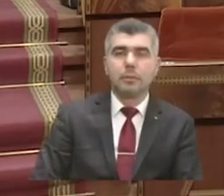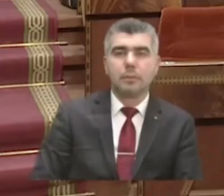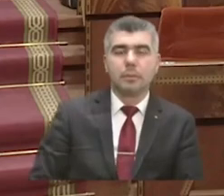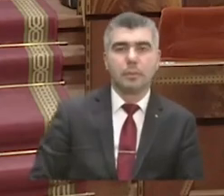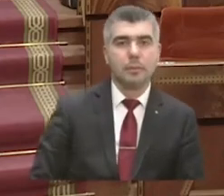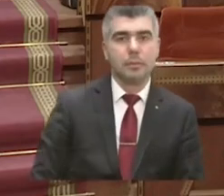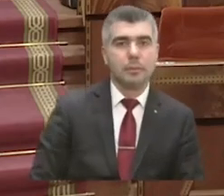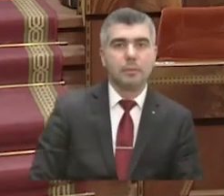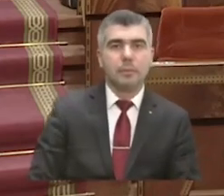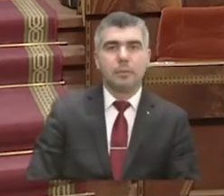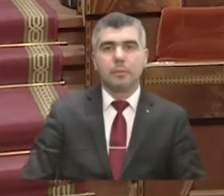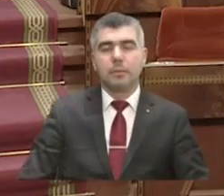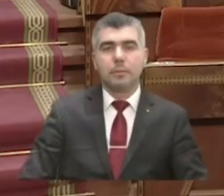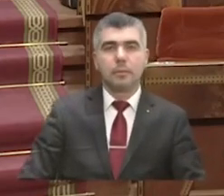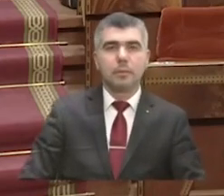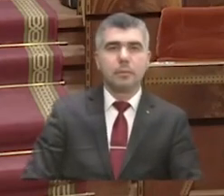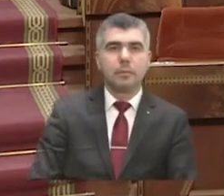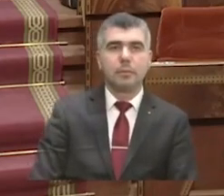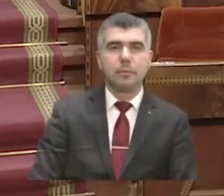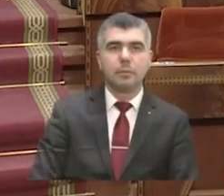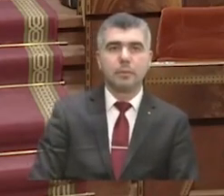وخليني